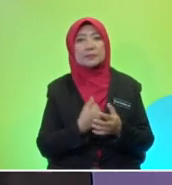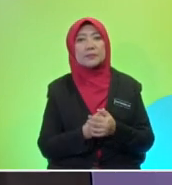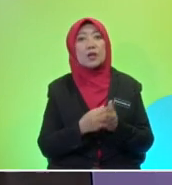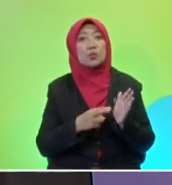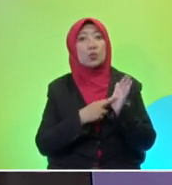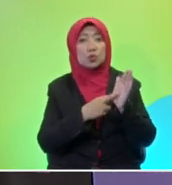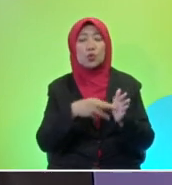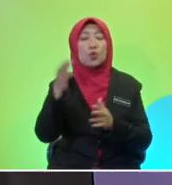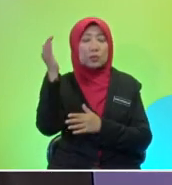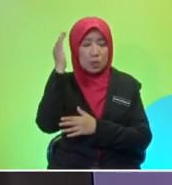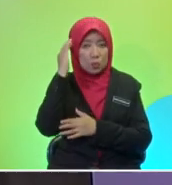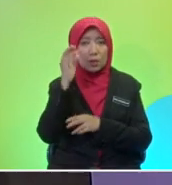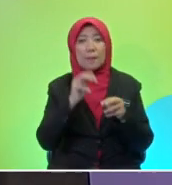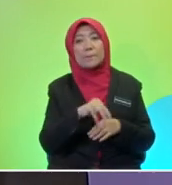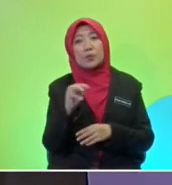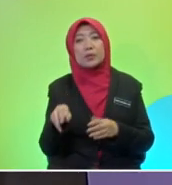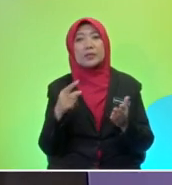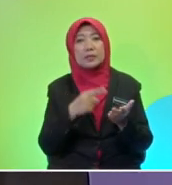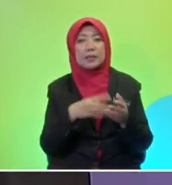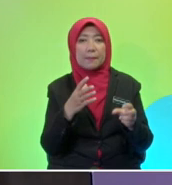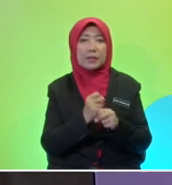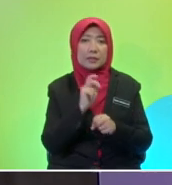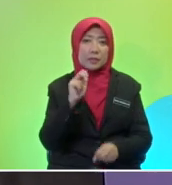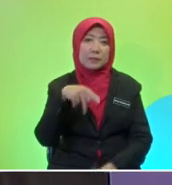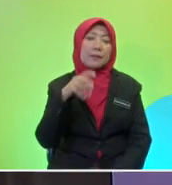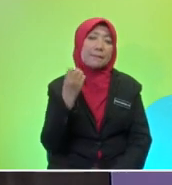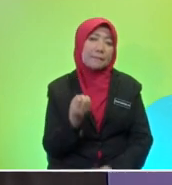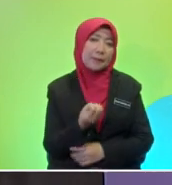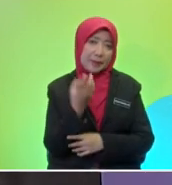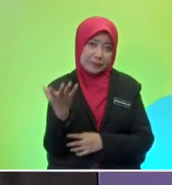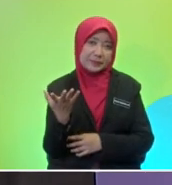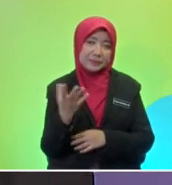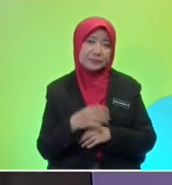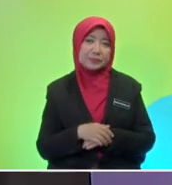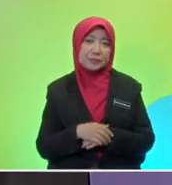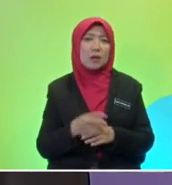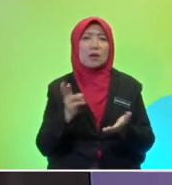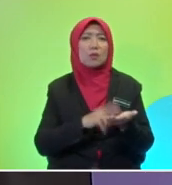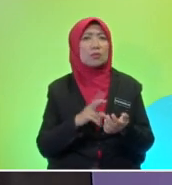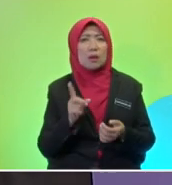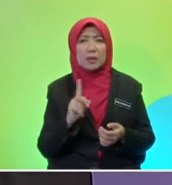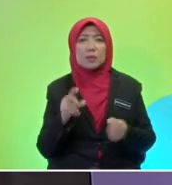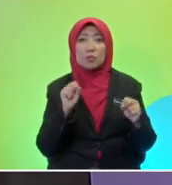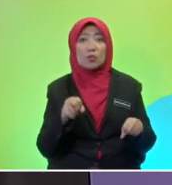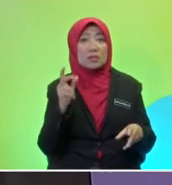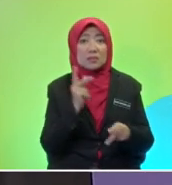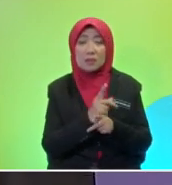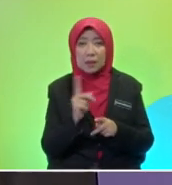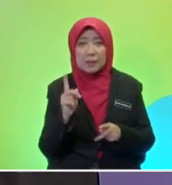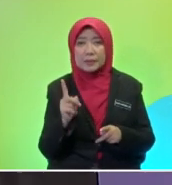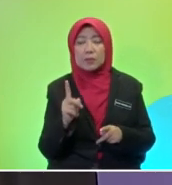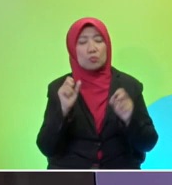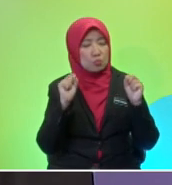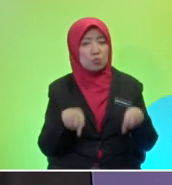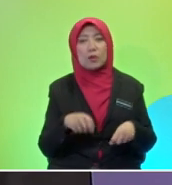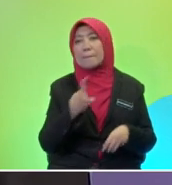tahulah pelajar ini punya berapa Oke berikutnya dari mana boleh simpan ternyata saja Oke dari